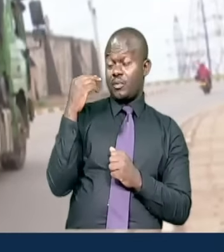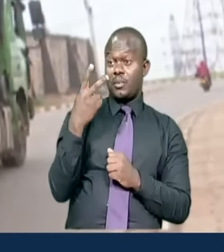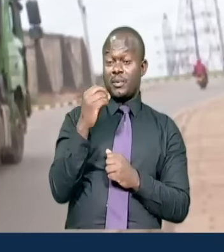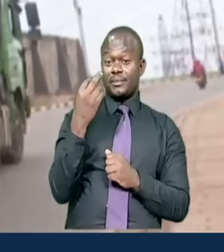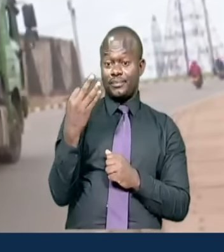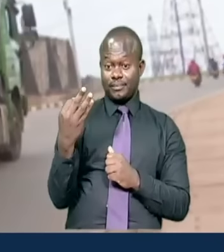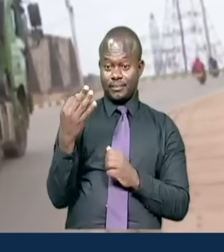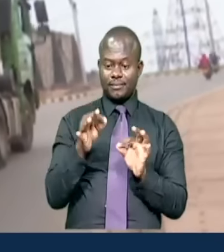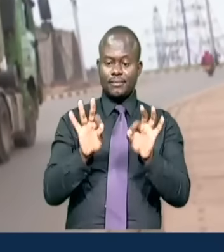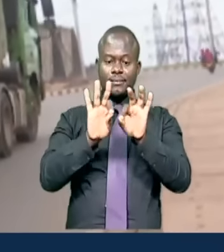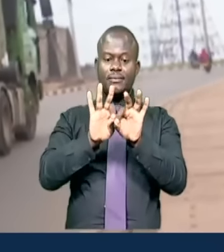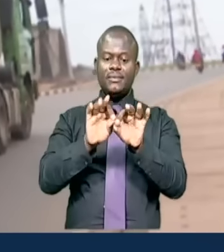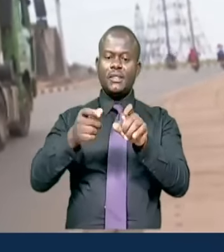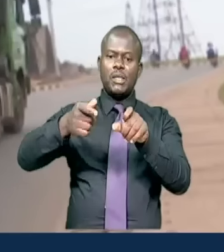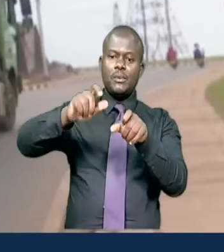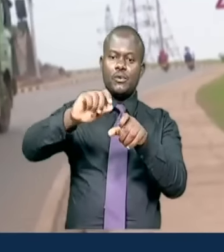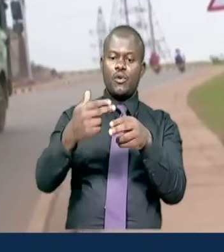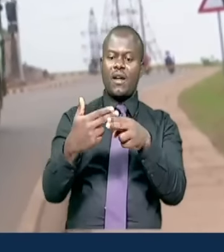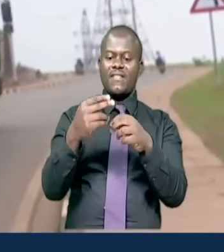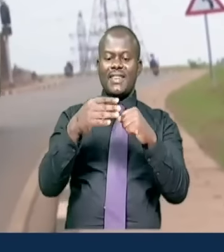2023 ibiciro byari byiyongereyeho